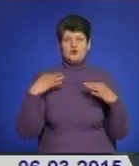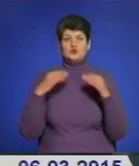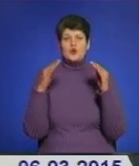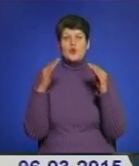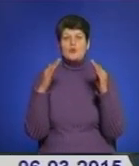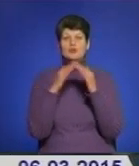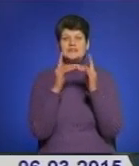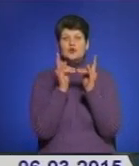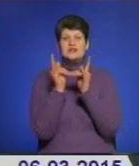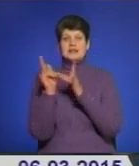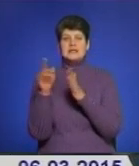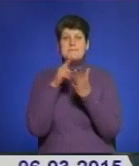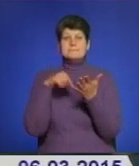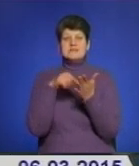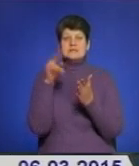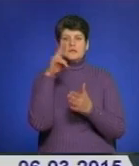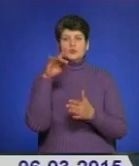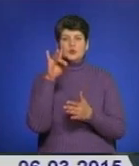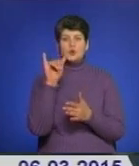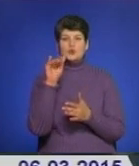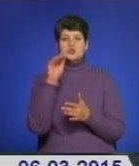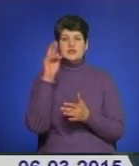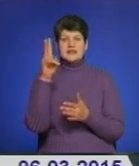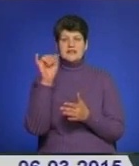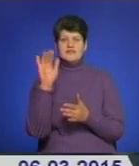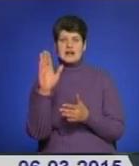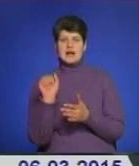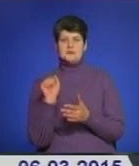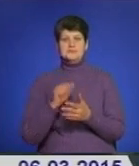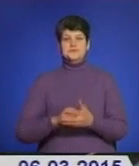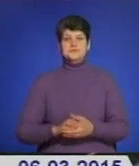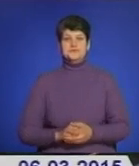будинку-інтернаті міста Дружківка. Зустрічала переселенців наша знімальна група.